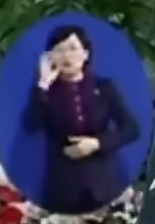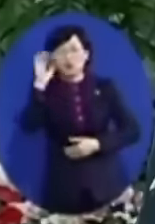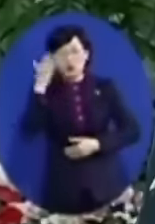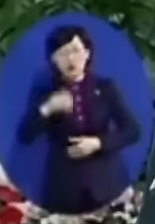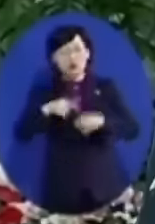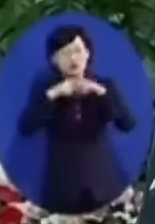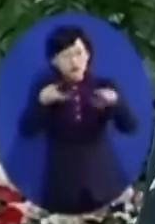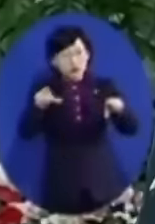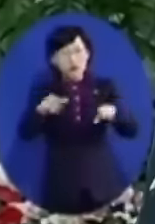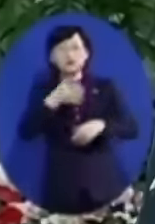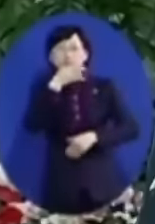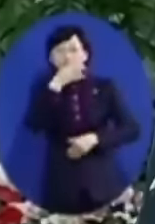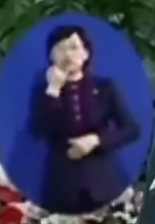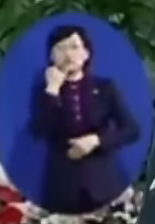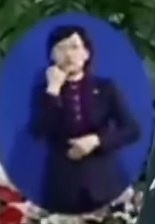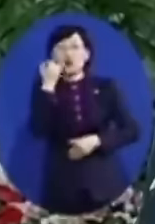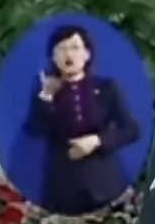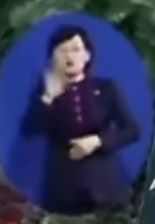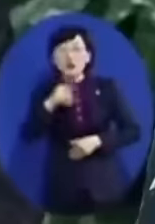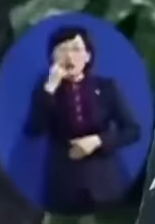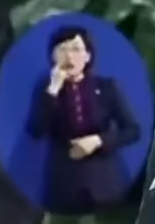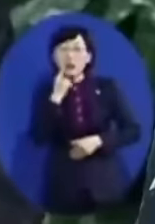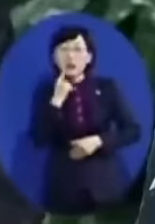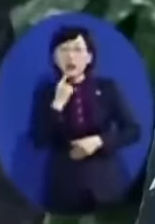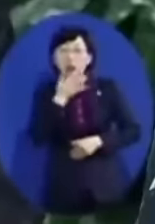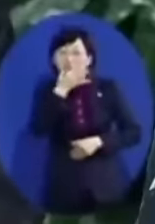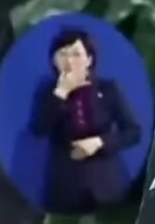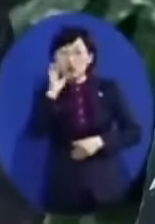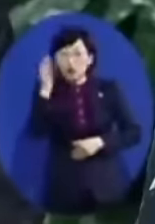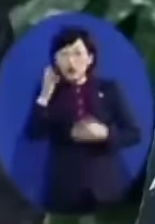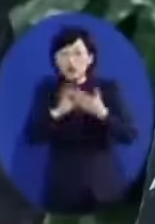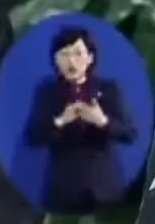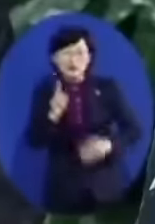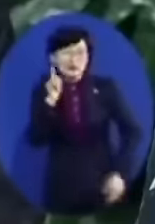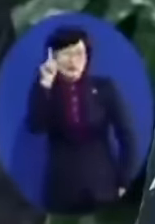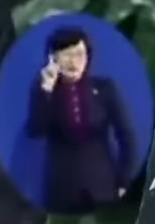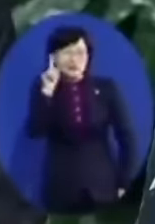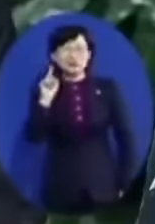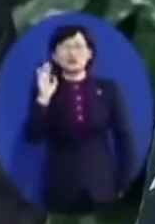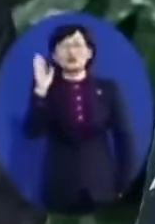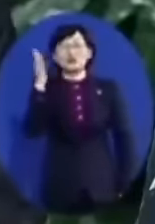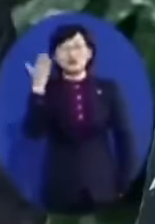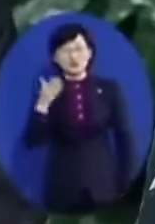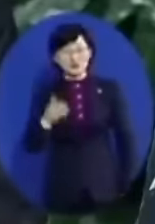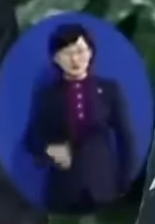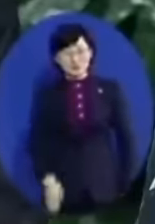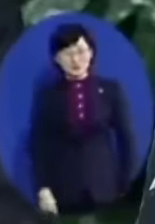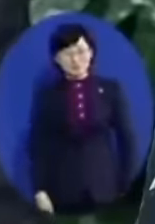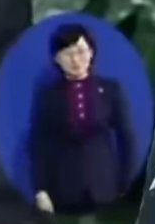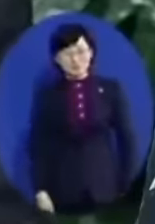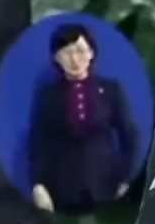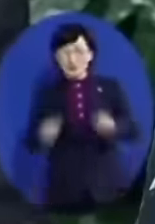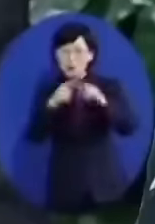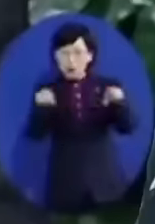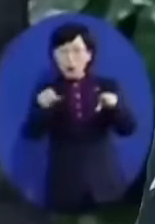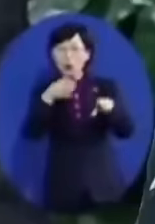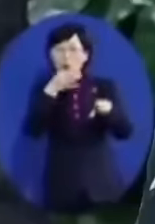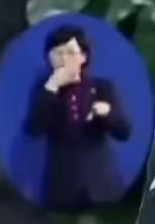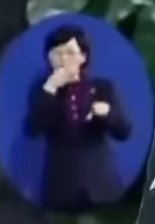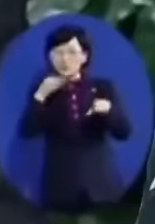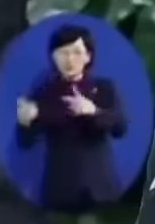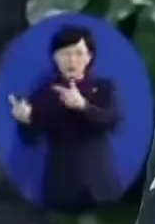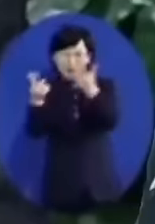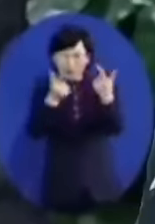욕심은 괜찮은데 탐욕이 되면은 스트레스를 받게 되는 것입니다. 보통 욕심이야 다 가지고